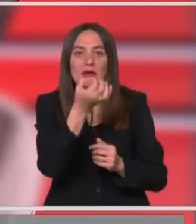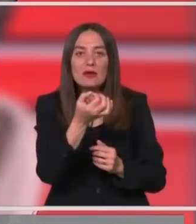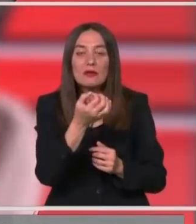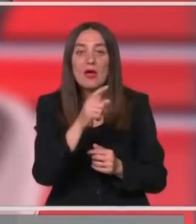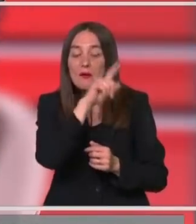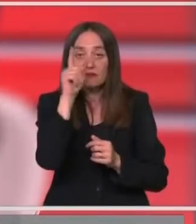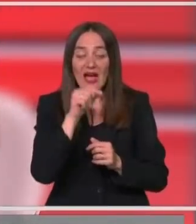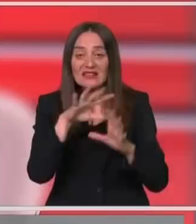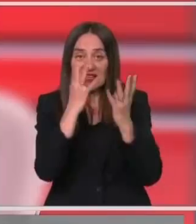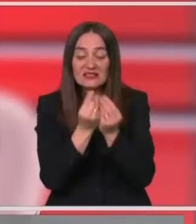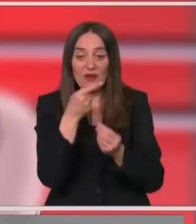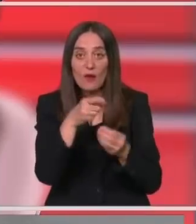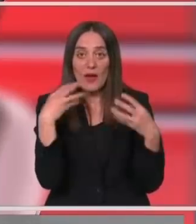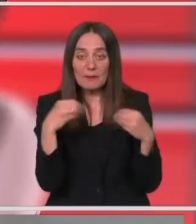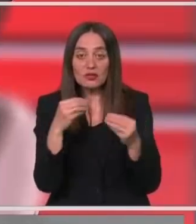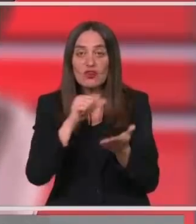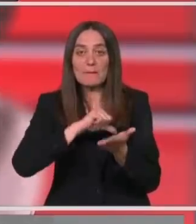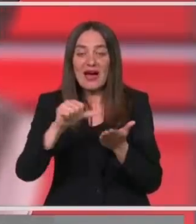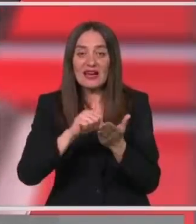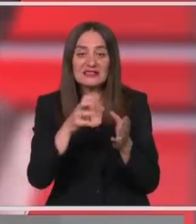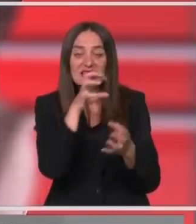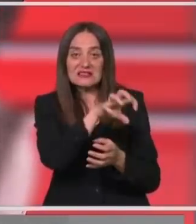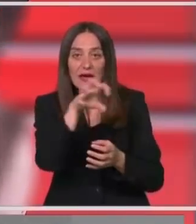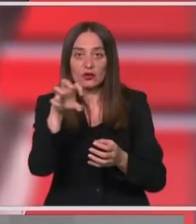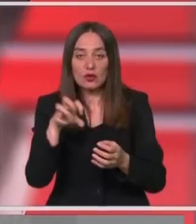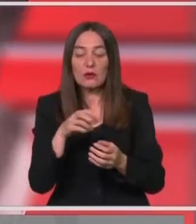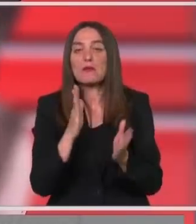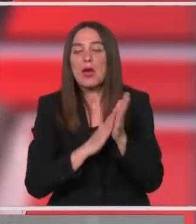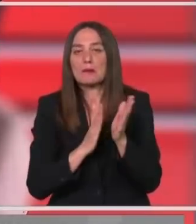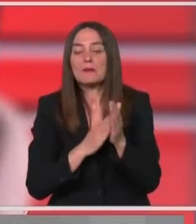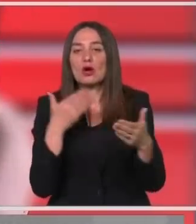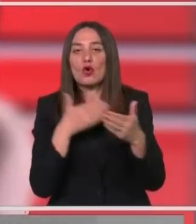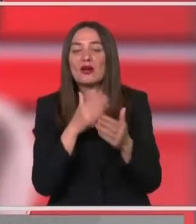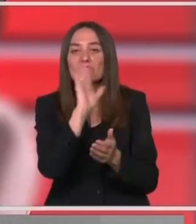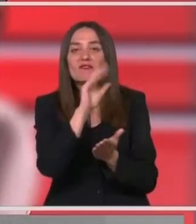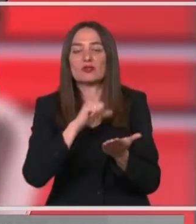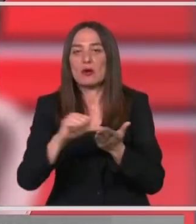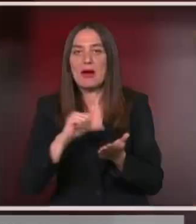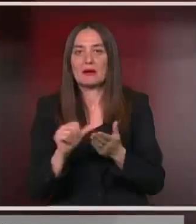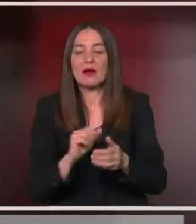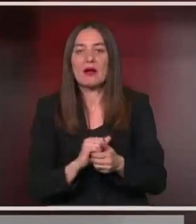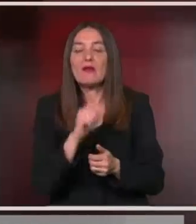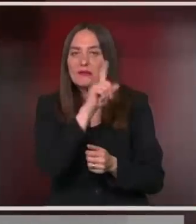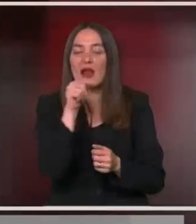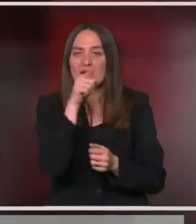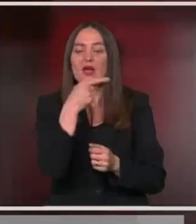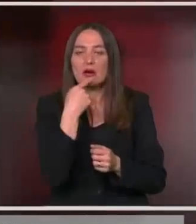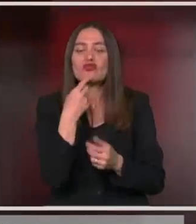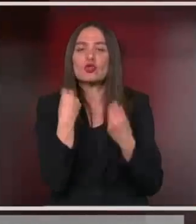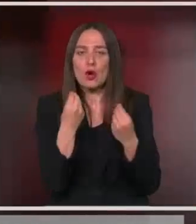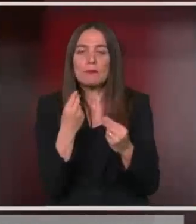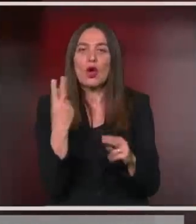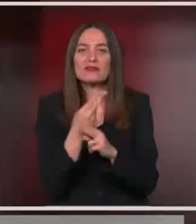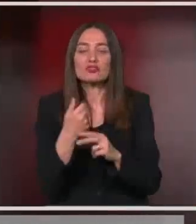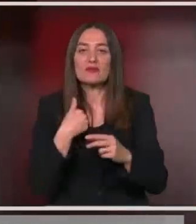da li se na sve ove priče bankarski sektor, evo recimo konkretno vaša banka, da li kažete dobro je, država nas